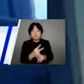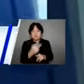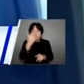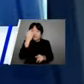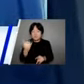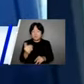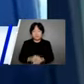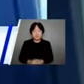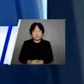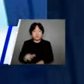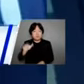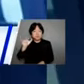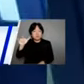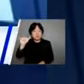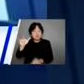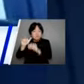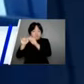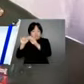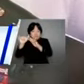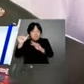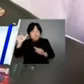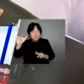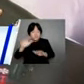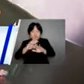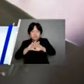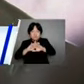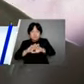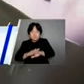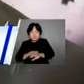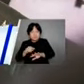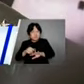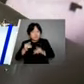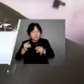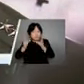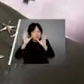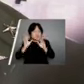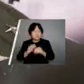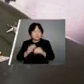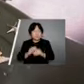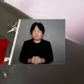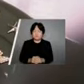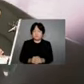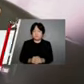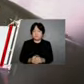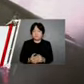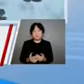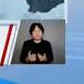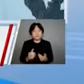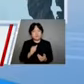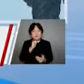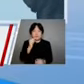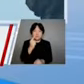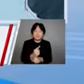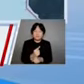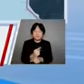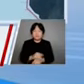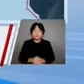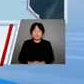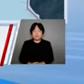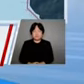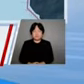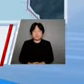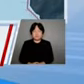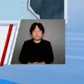hindi dapat gamitin laban sa ibang eroplano. Very dangerous kasi for instance, yung mga flare na yon ay nakarating dun sa